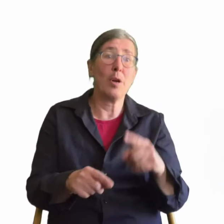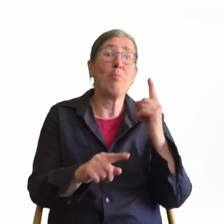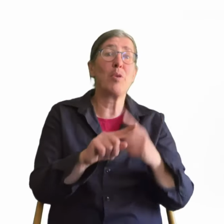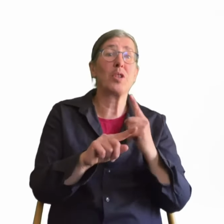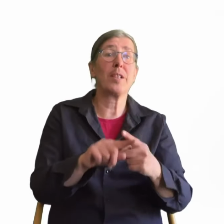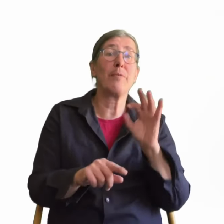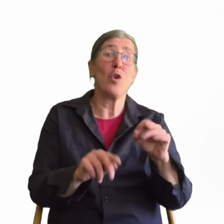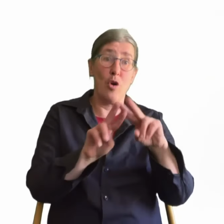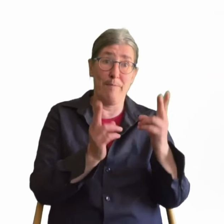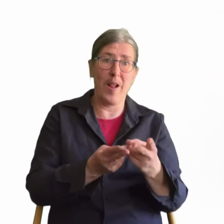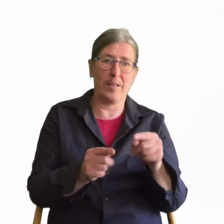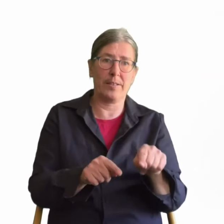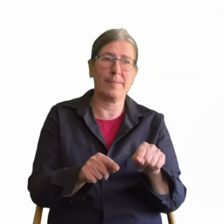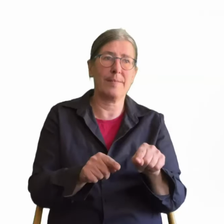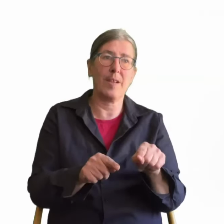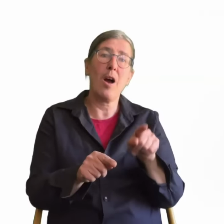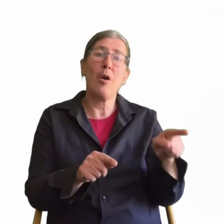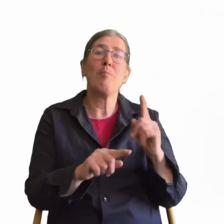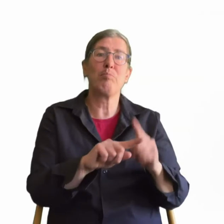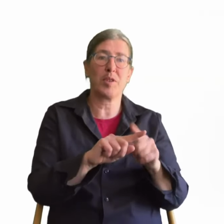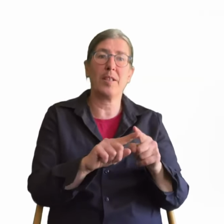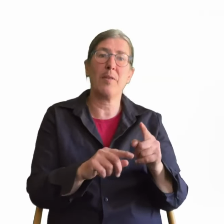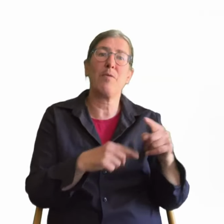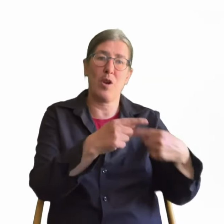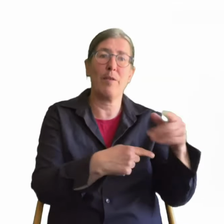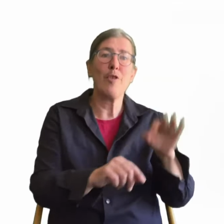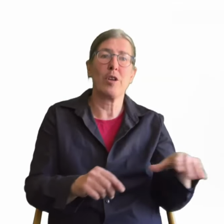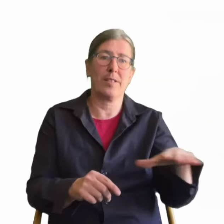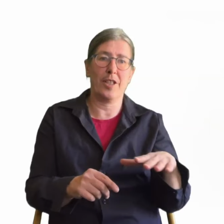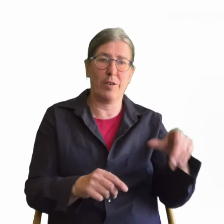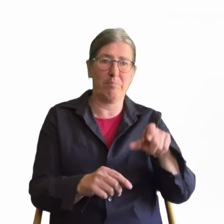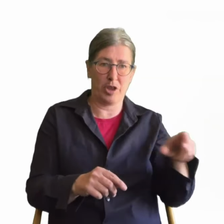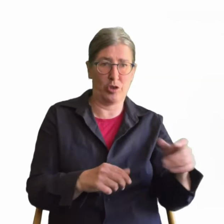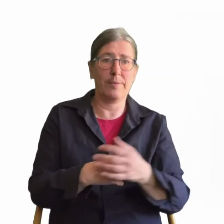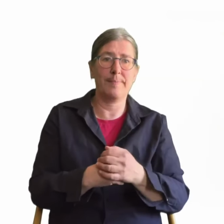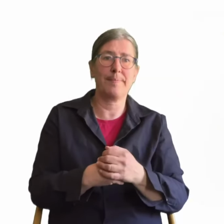würde positive Folgen haben für die Umwelt und auch positive Folgen für die Gesellschaft.